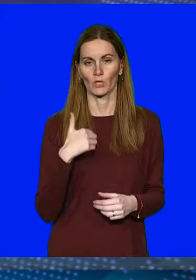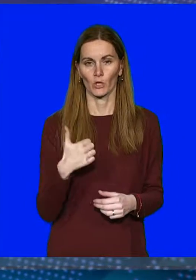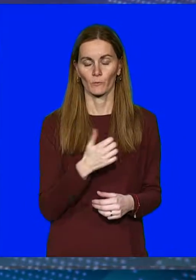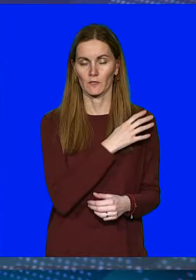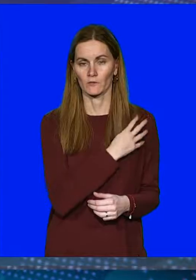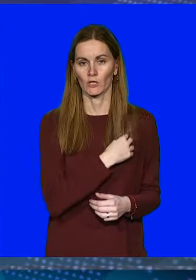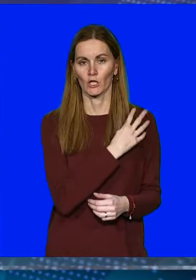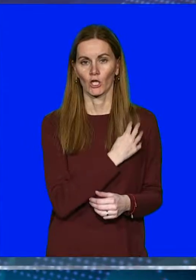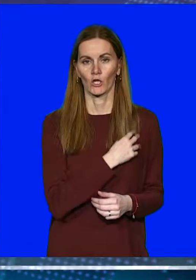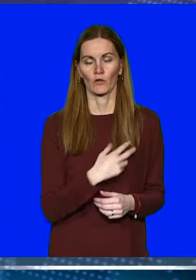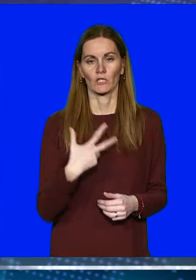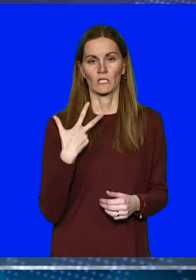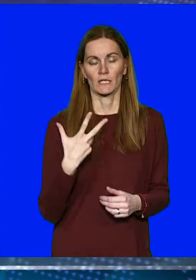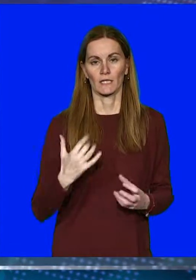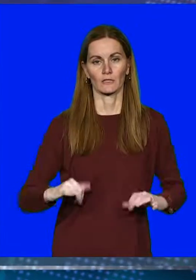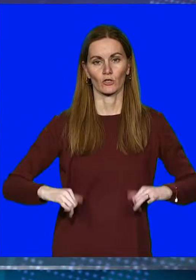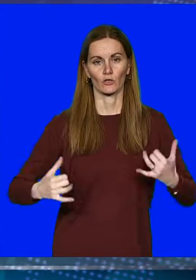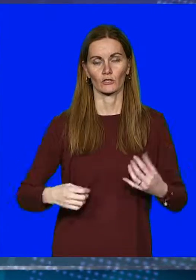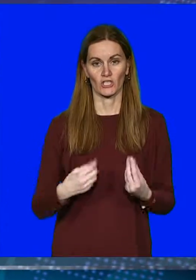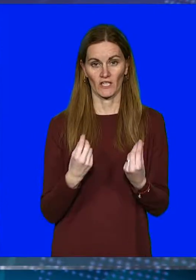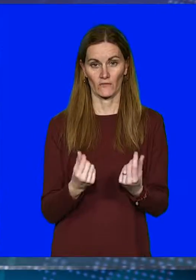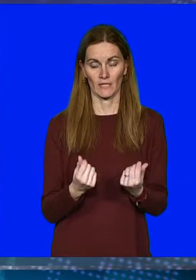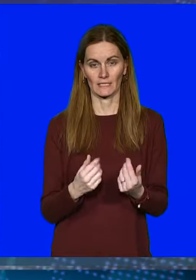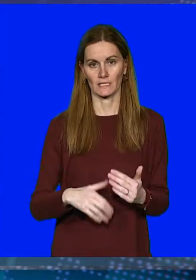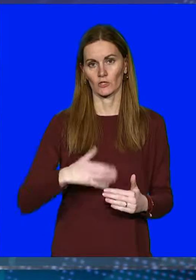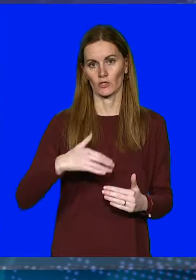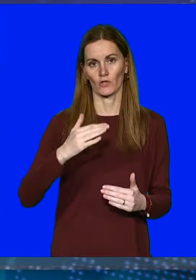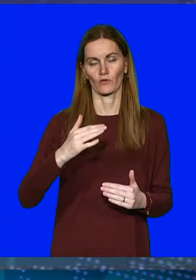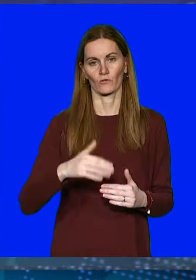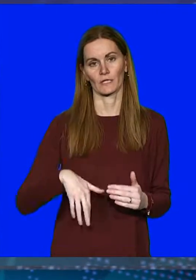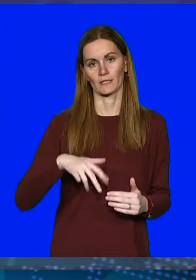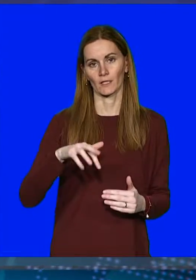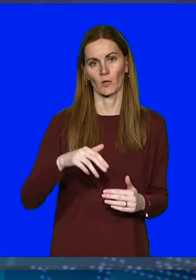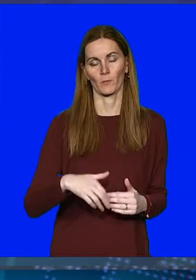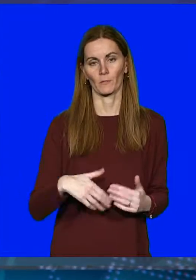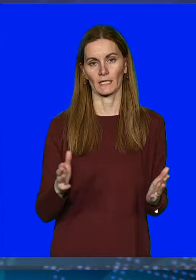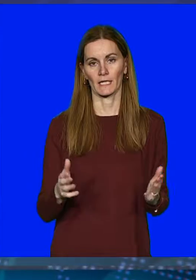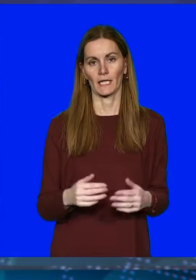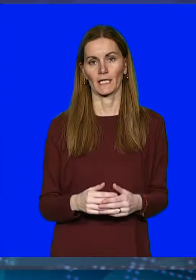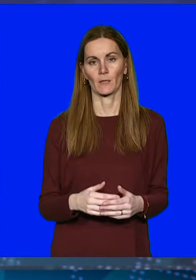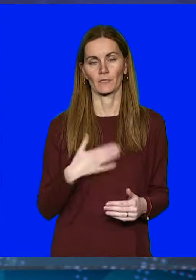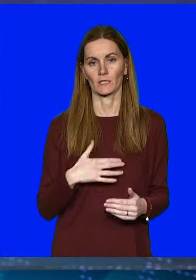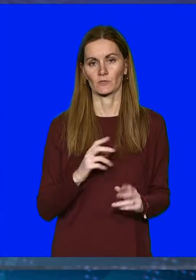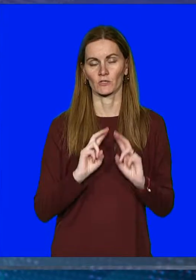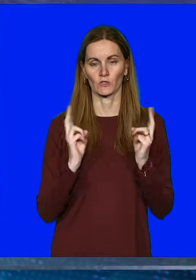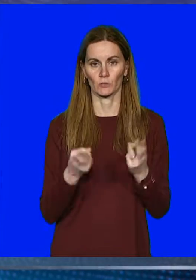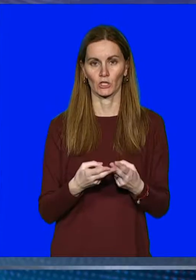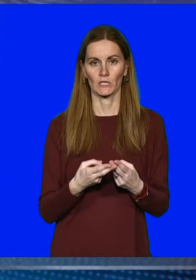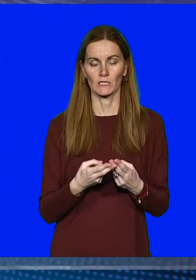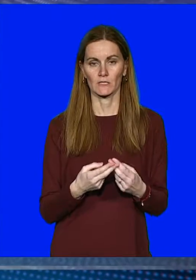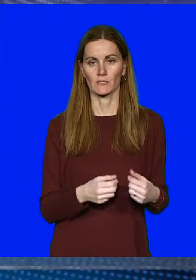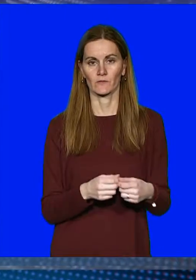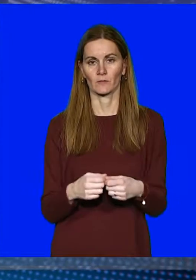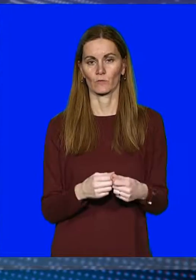smo prvi u Republici Hrvatskoj na trogodišnje financiranje, što je veliki pomak naprijed i nadam se da ćemo